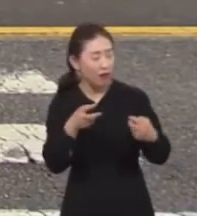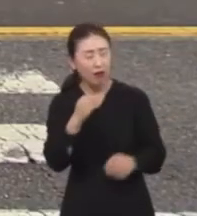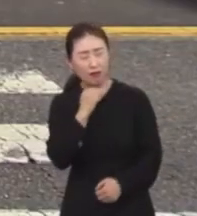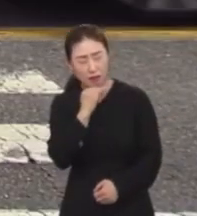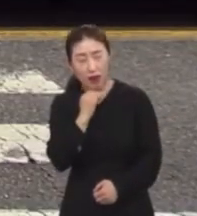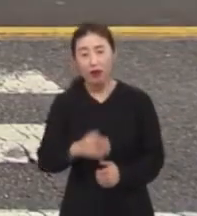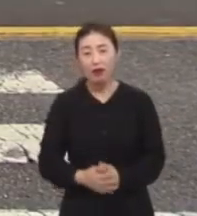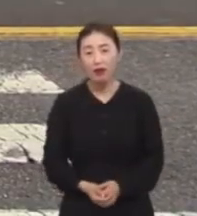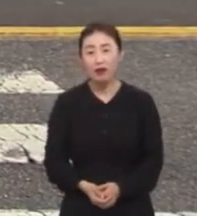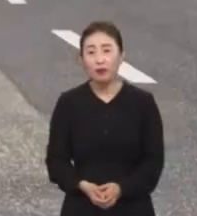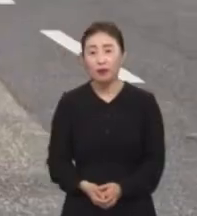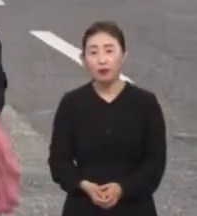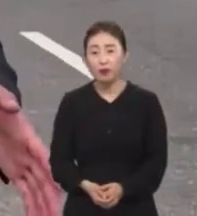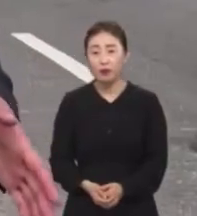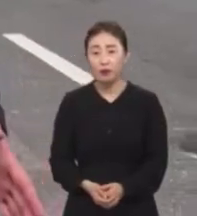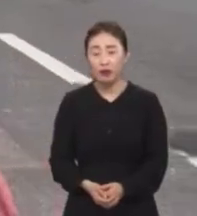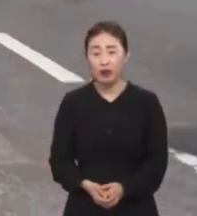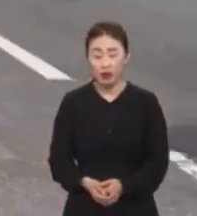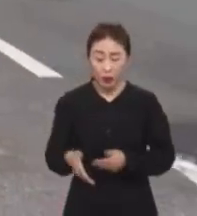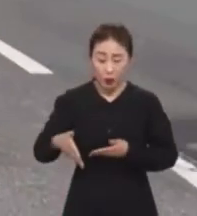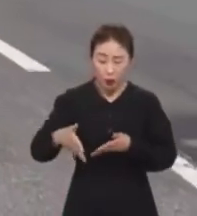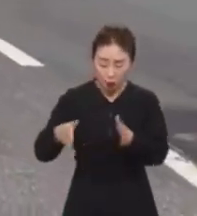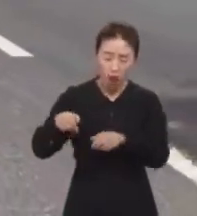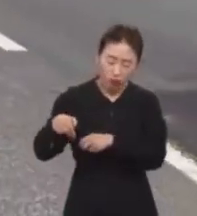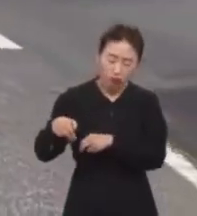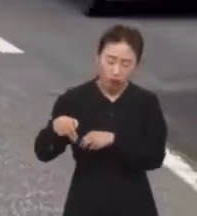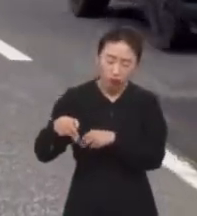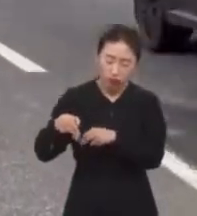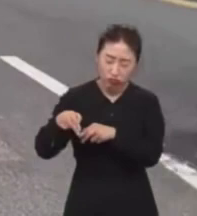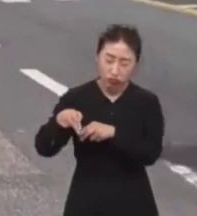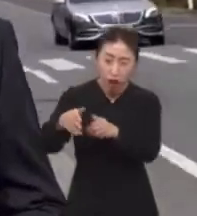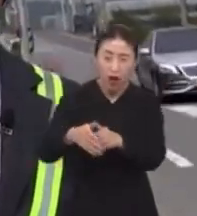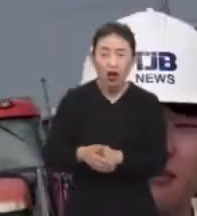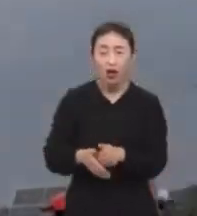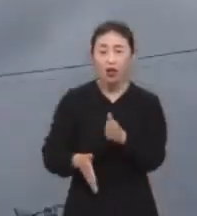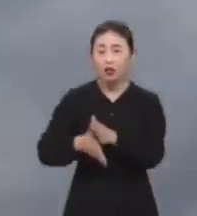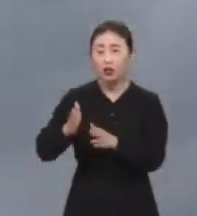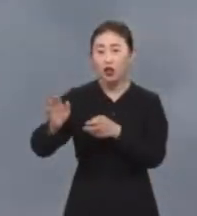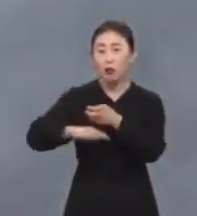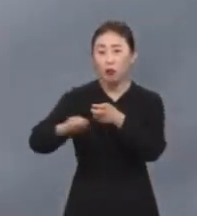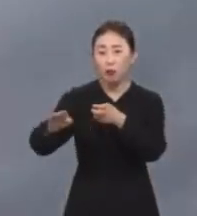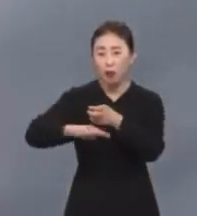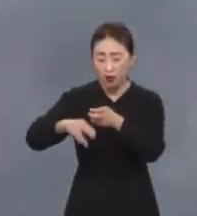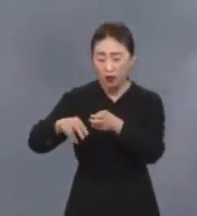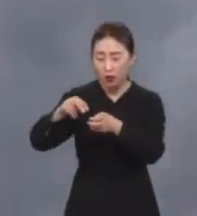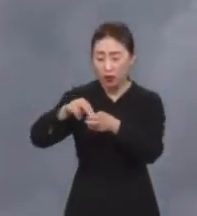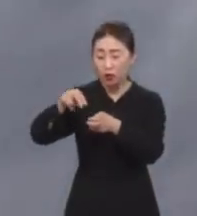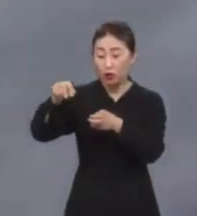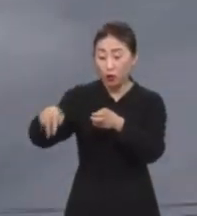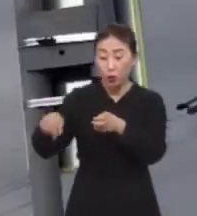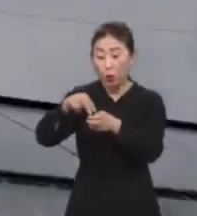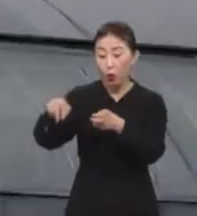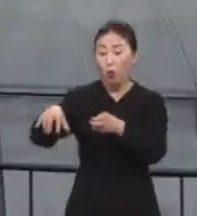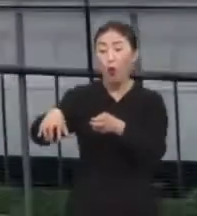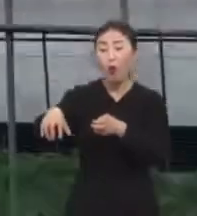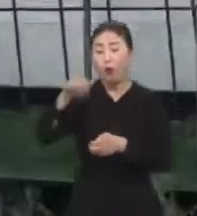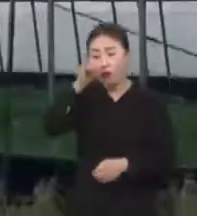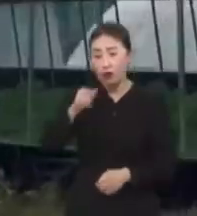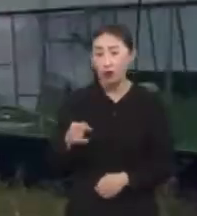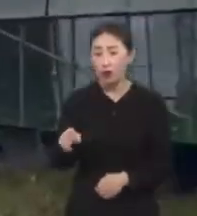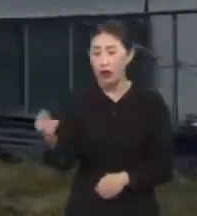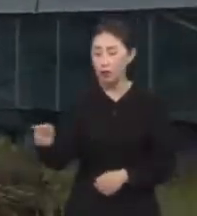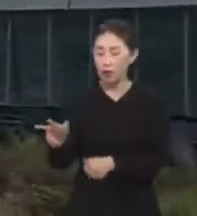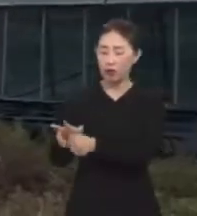합니다. 이 도로를 따라 걷다 보면 마을 어르신들의 유일한 교통수단인 버스를 탈 수 있는 정류장이 나옵니다. 바로